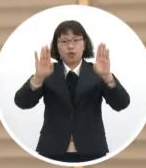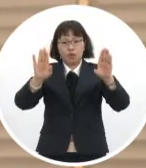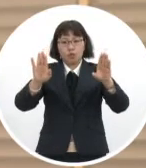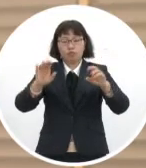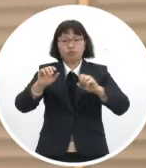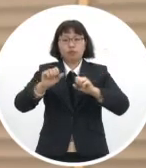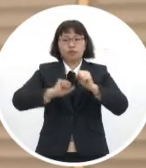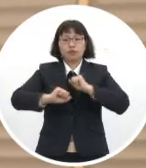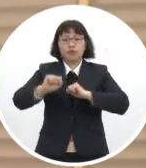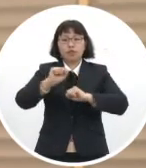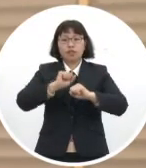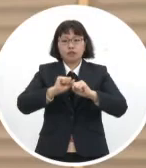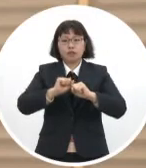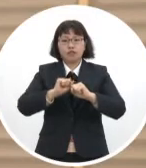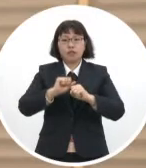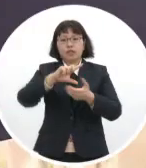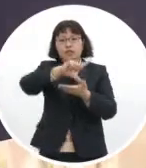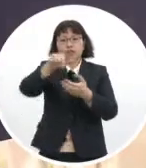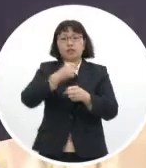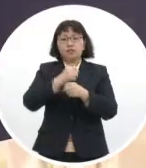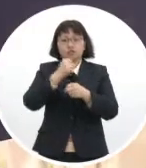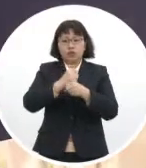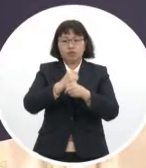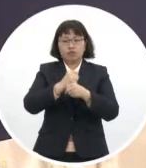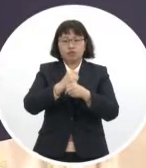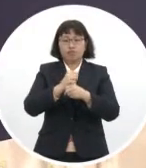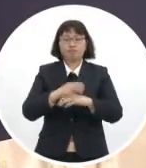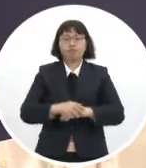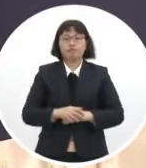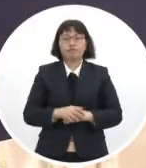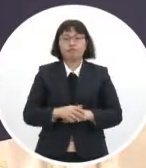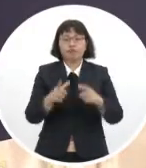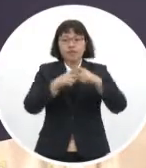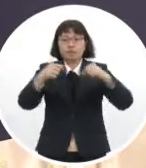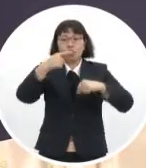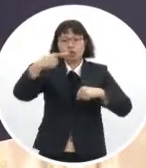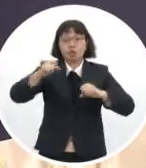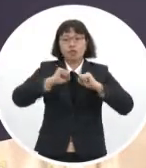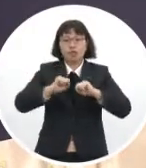地域づくりで飛躍。 日本一の元